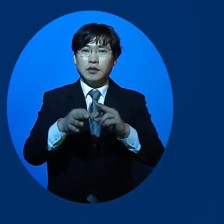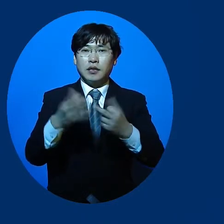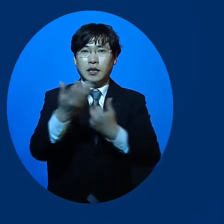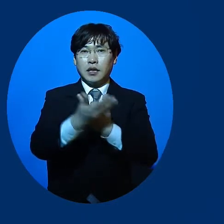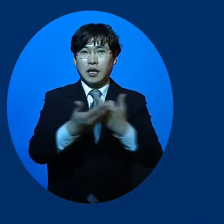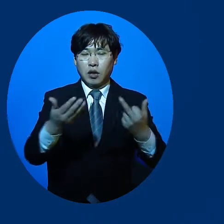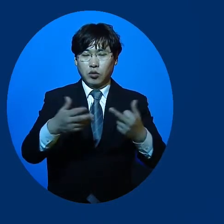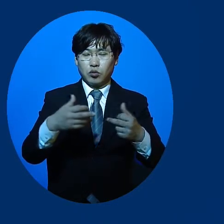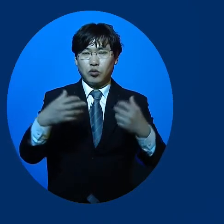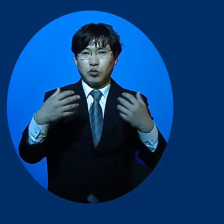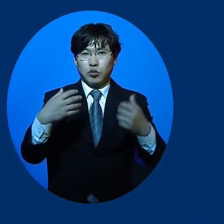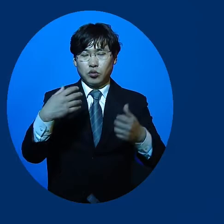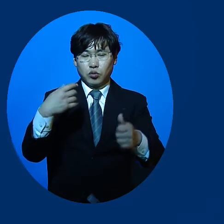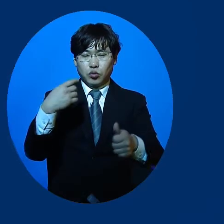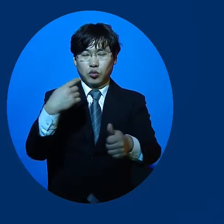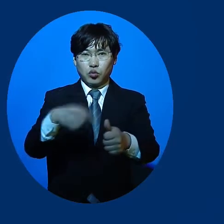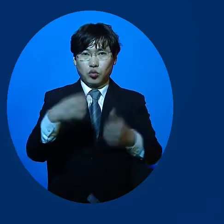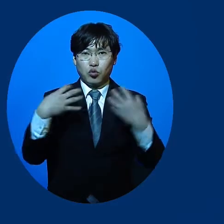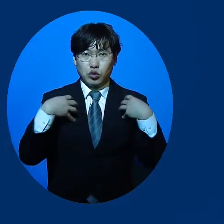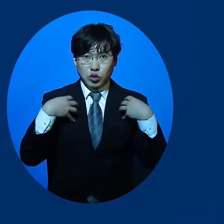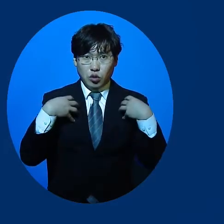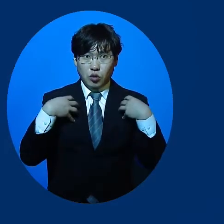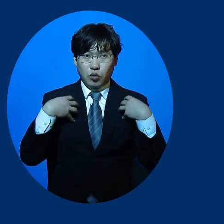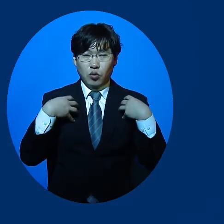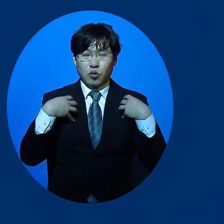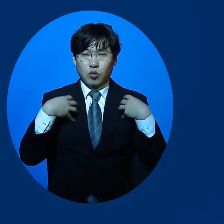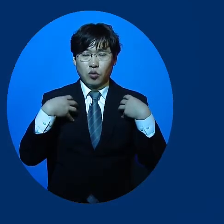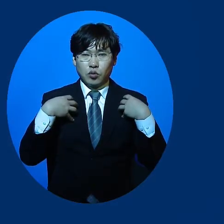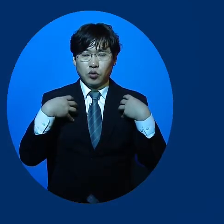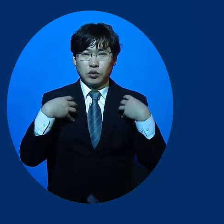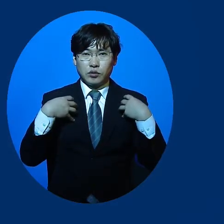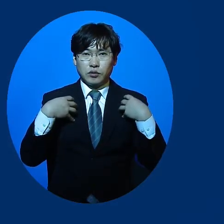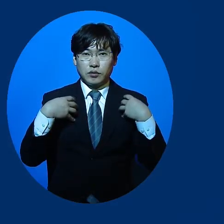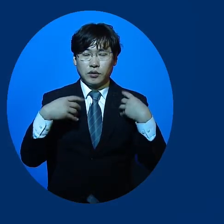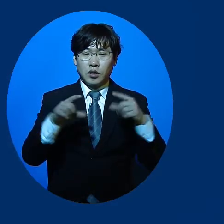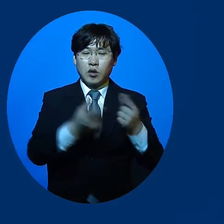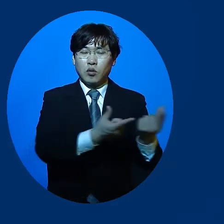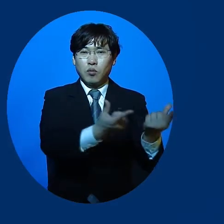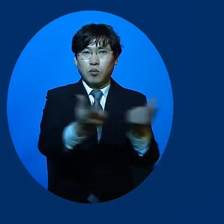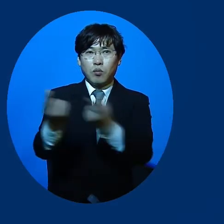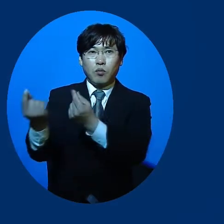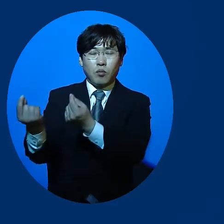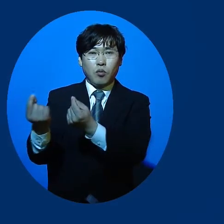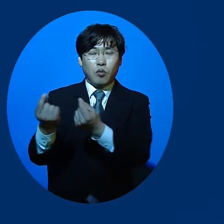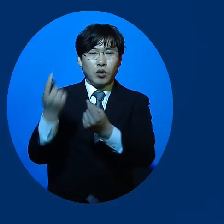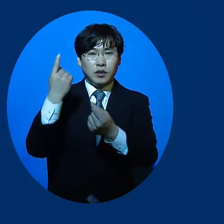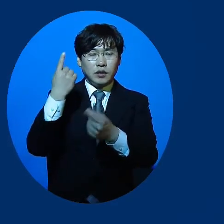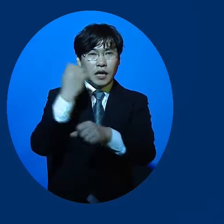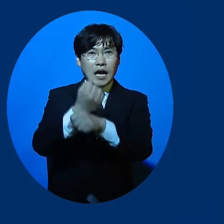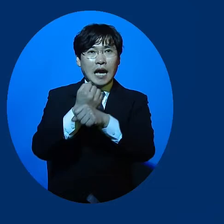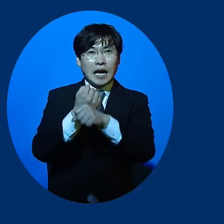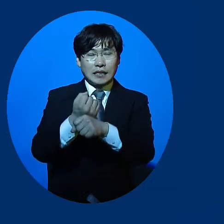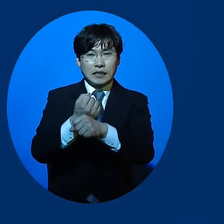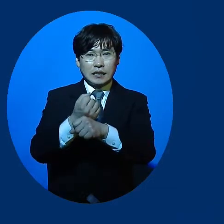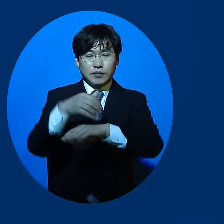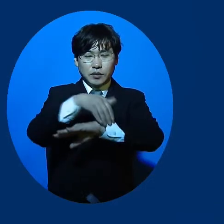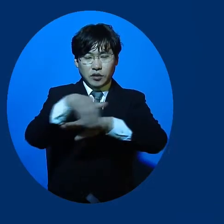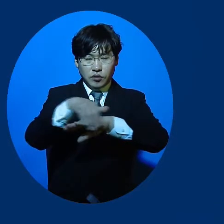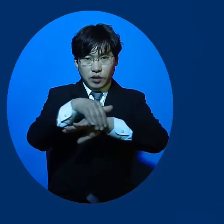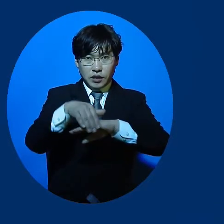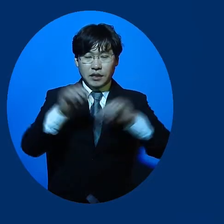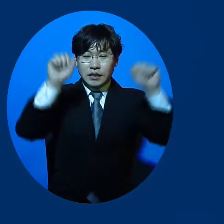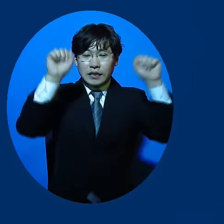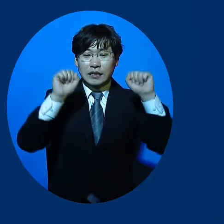강원도교육청은 통합교육의 확장 개념으로 보편적 학습 설계를 체육 교과에